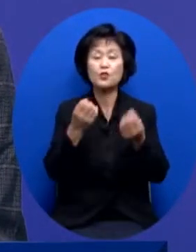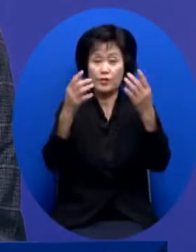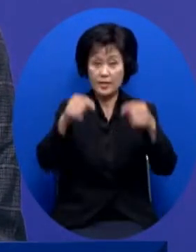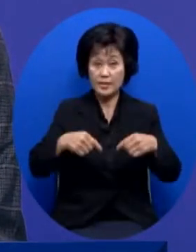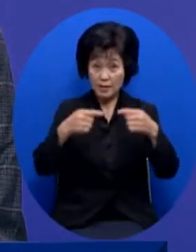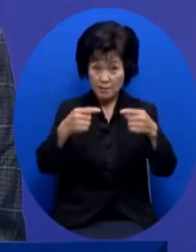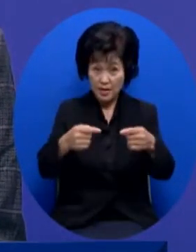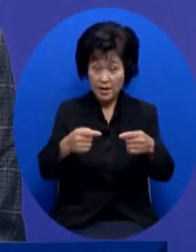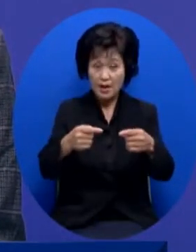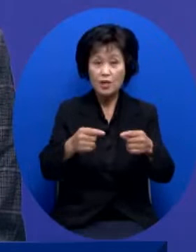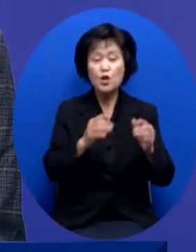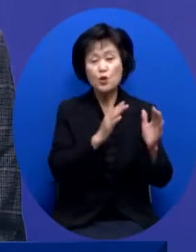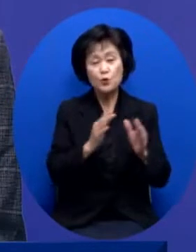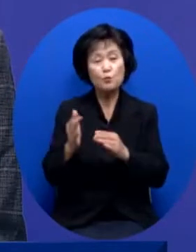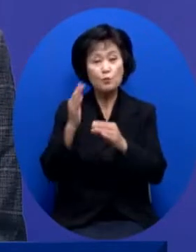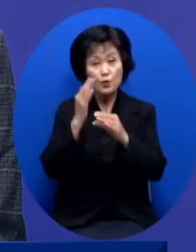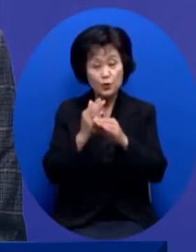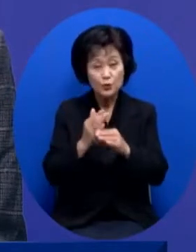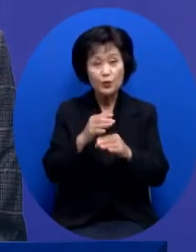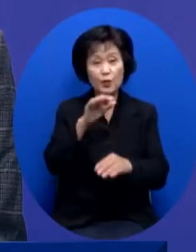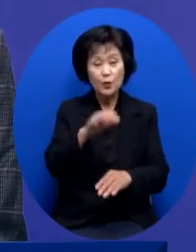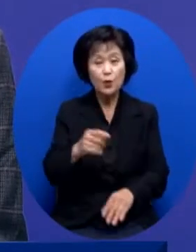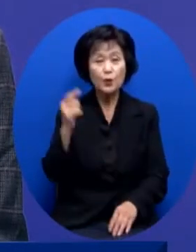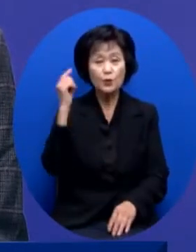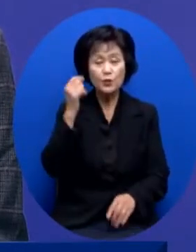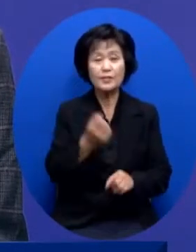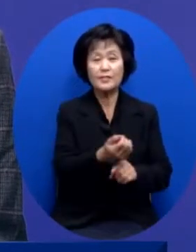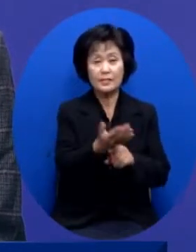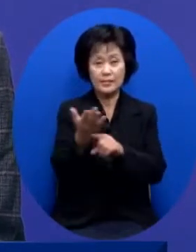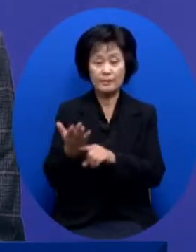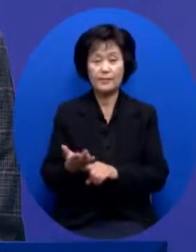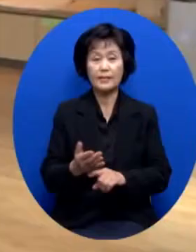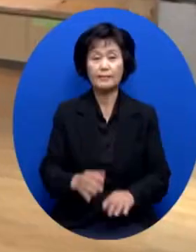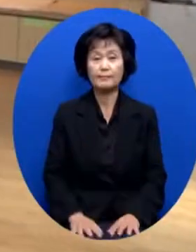하는데요. 준비가 한창인 현장을 송은주 기자가 찾아가 봤습니다.